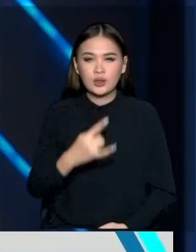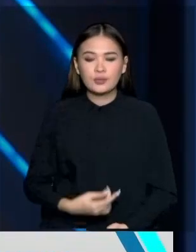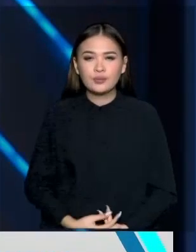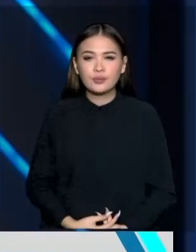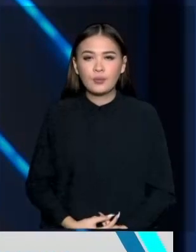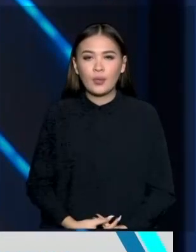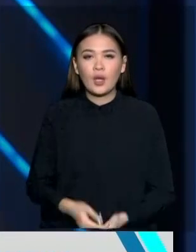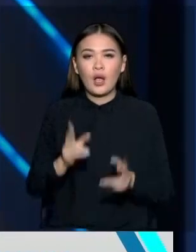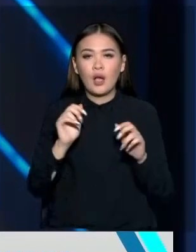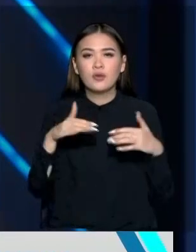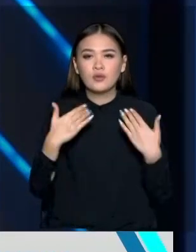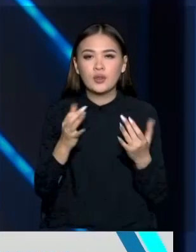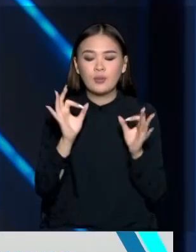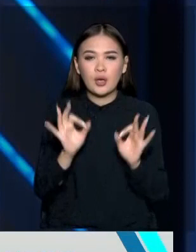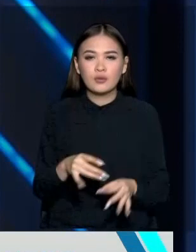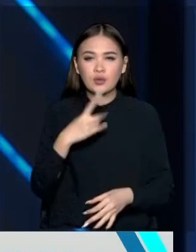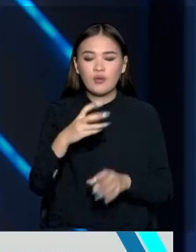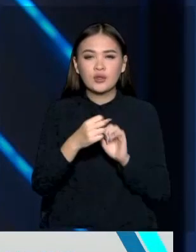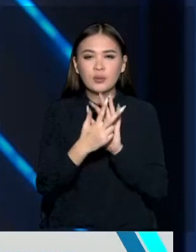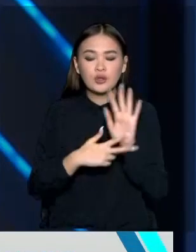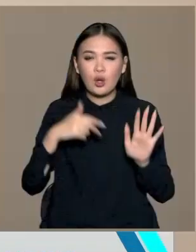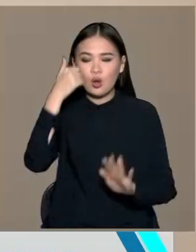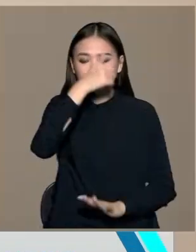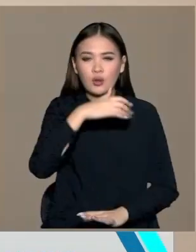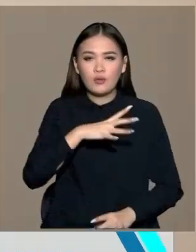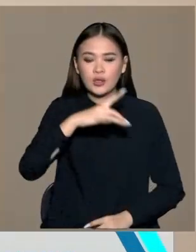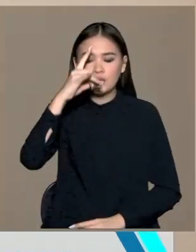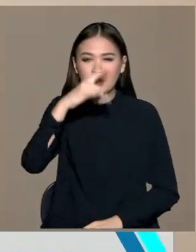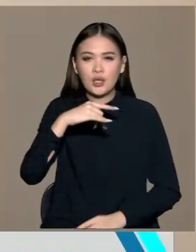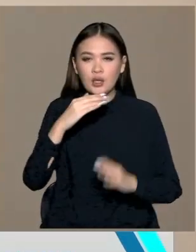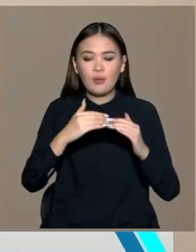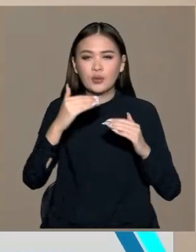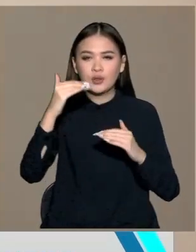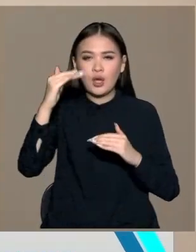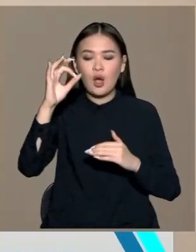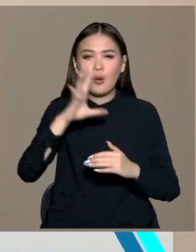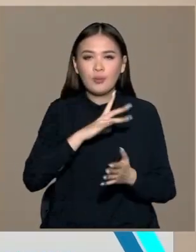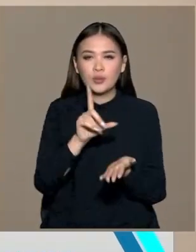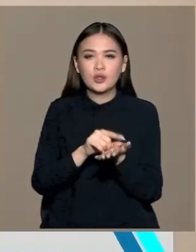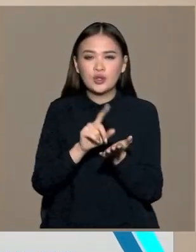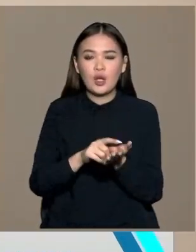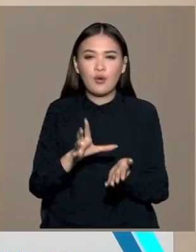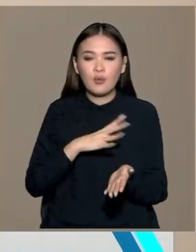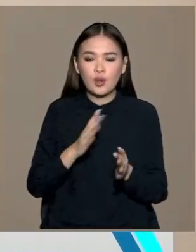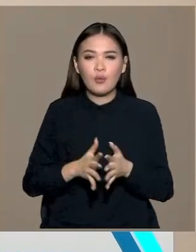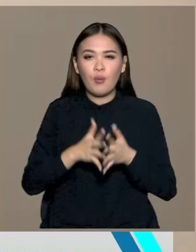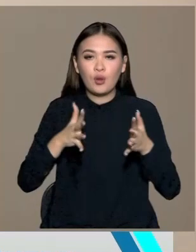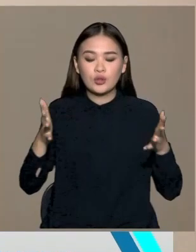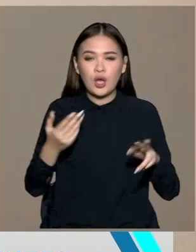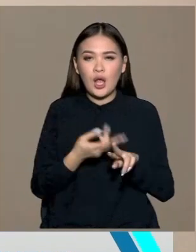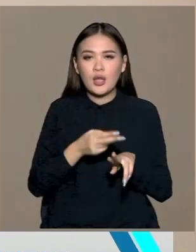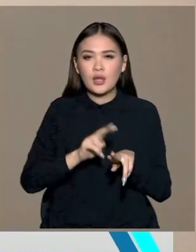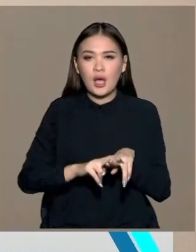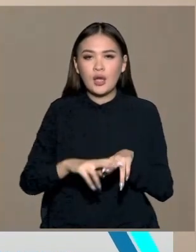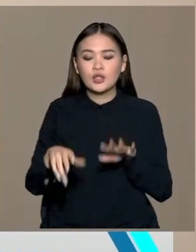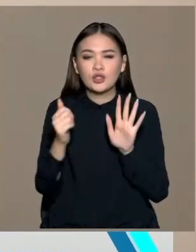Как вы правильно заметили уже с 18 года у нас в Казахстане происходит поэтапное повышение пенсионного возраста женщин на текущий момент пенсионный